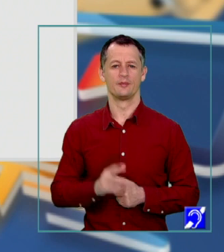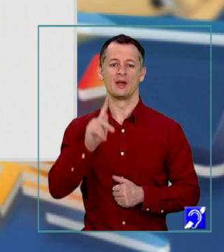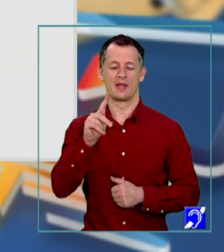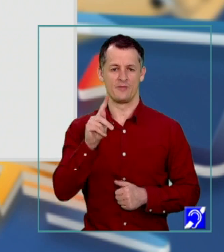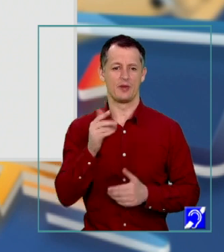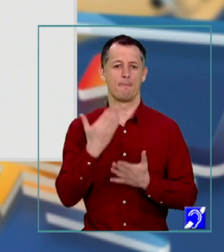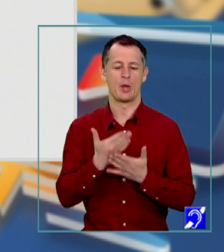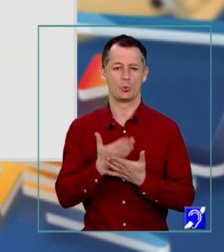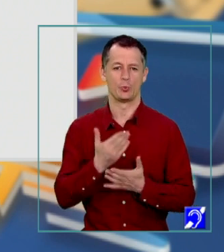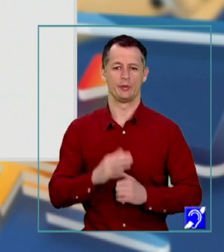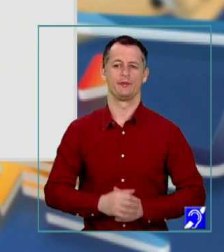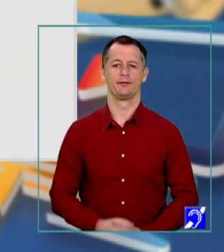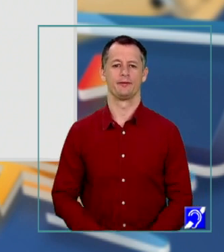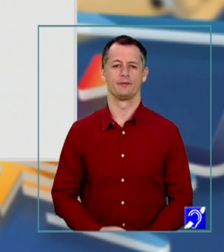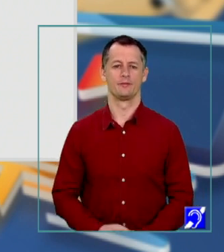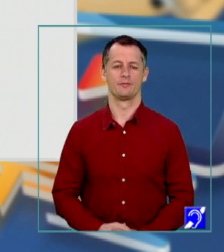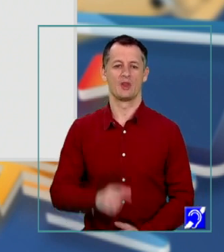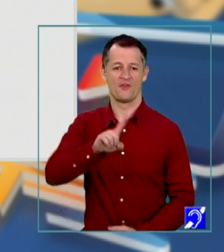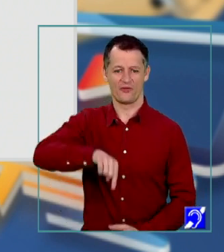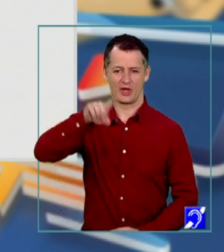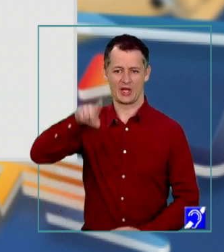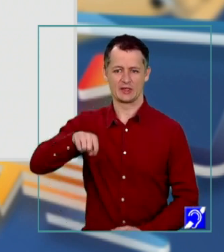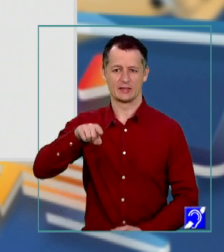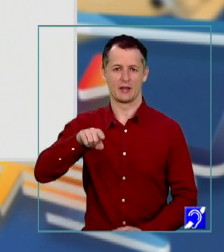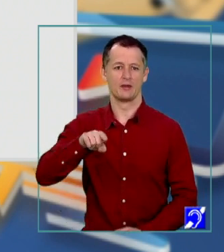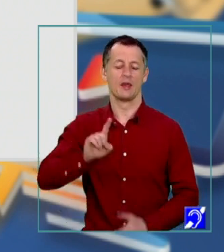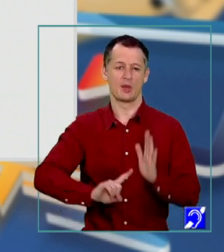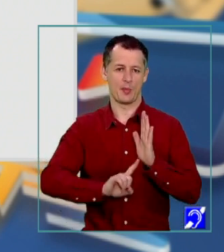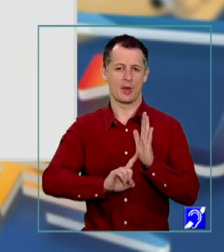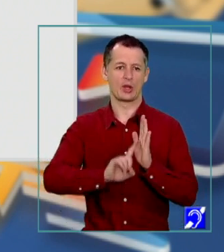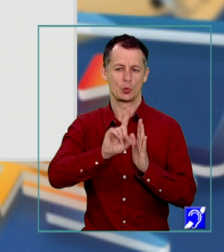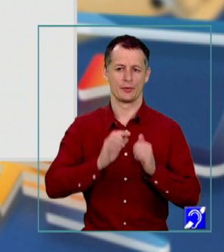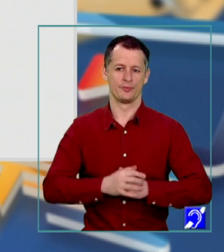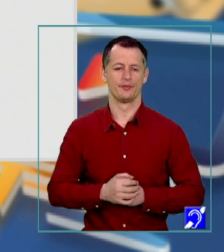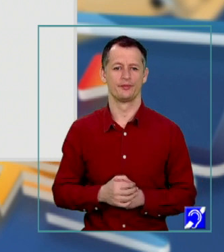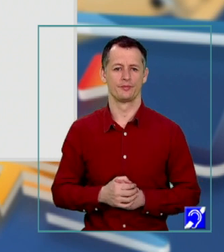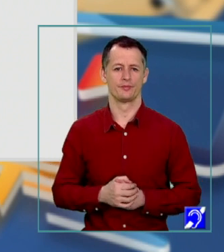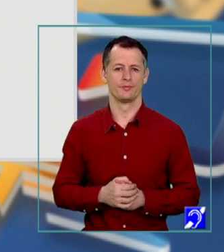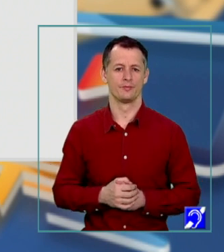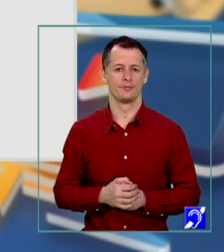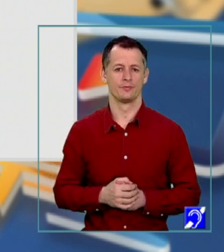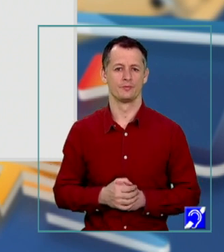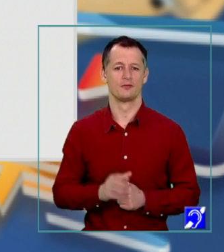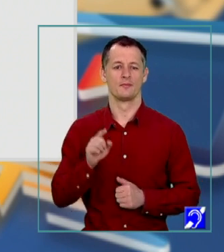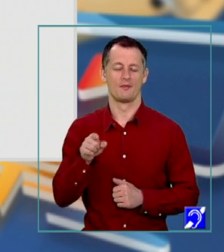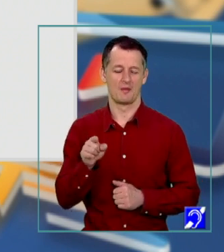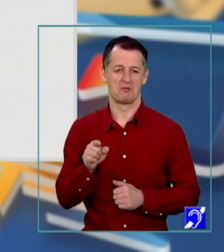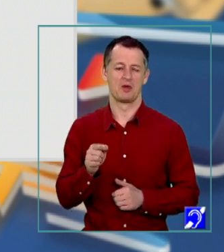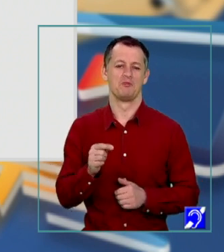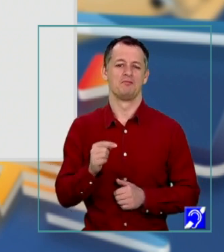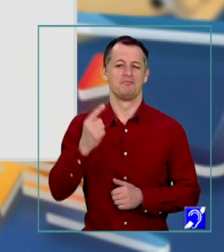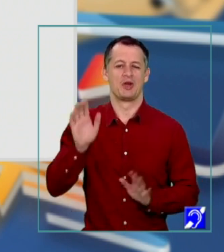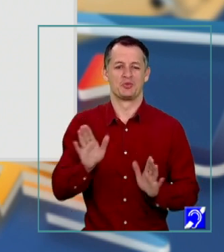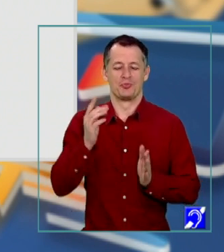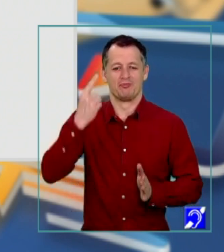kelvin pentru variația de temperatură. În acest moment, moralul nostru a crescut. De ce? Pentru